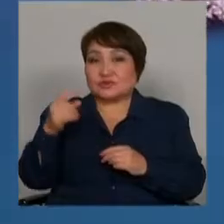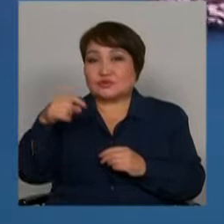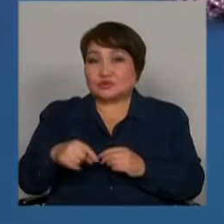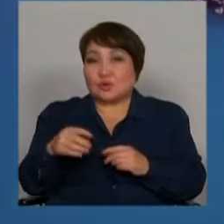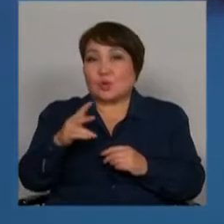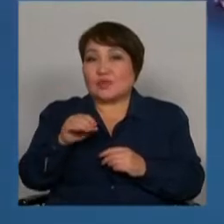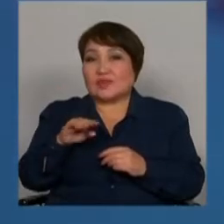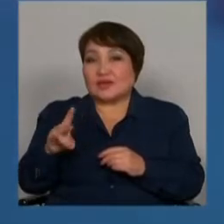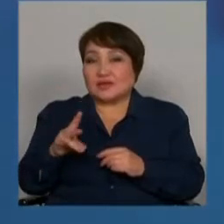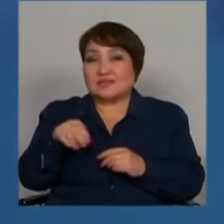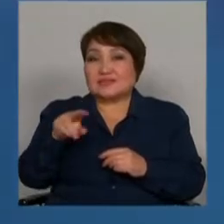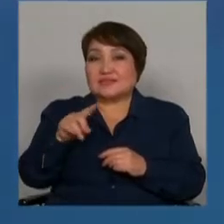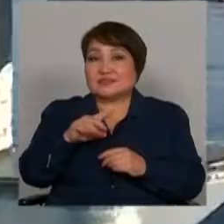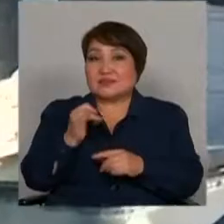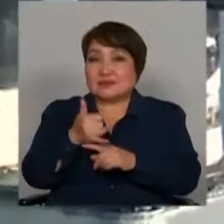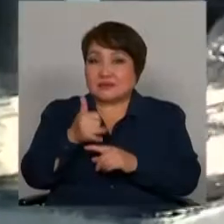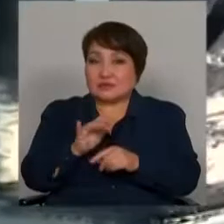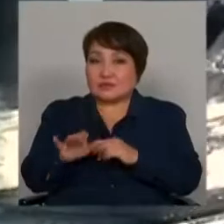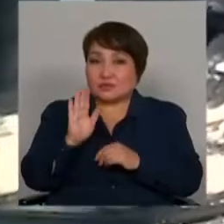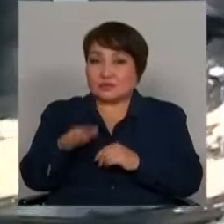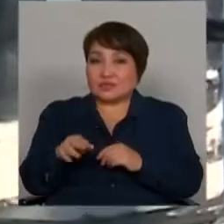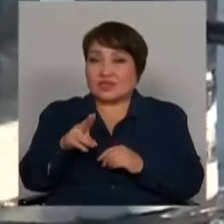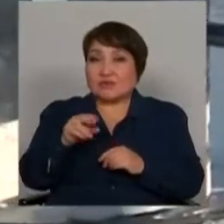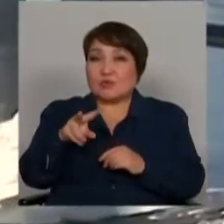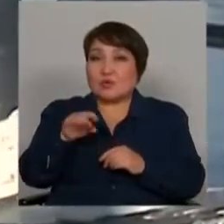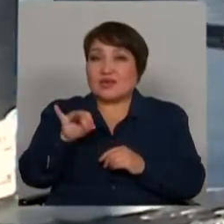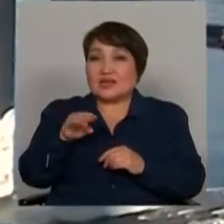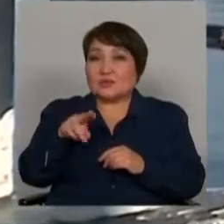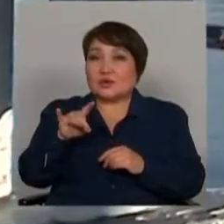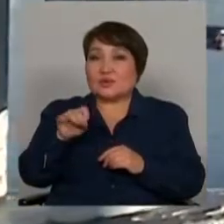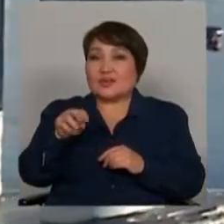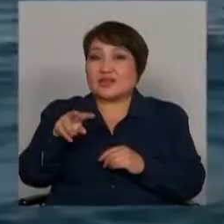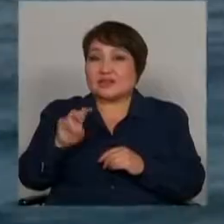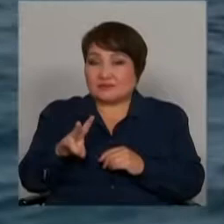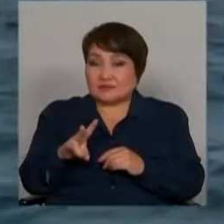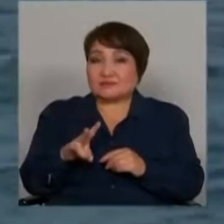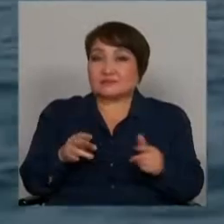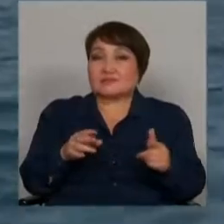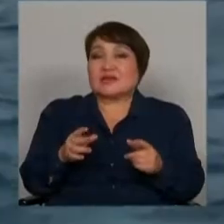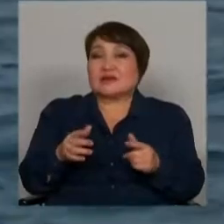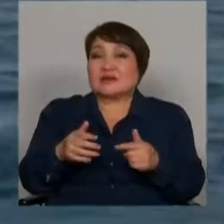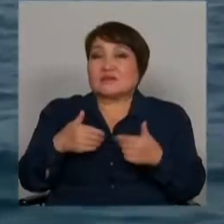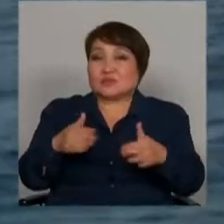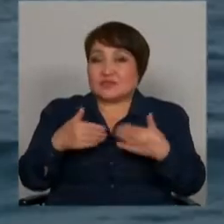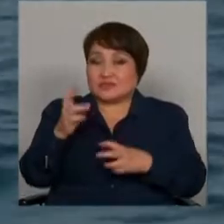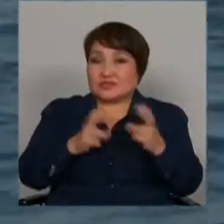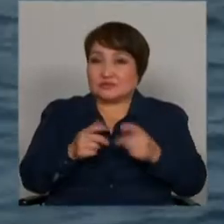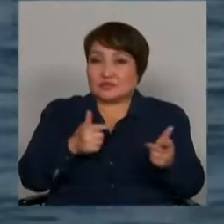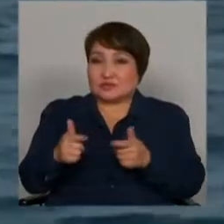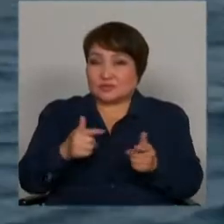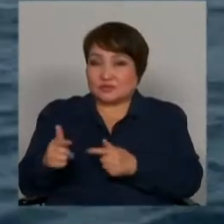ұлттық компания басшысы Атырау облысындағы полипропилен өндіретін зауыт іске қосылуға дайын екенін хабарлады. Каспий құбыр